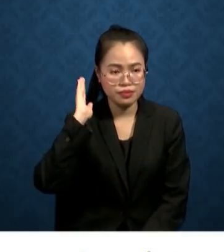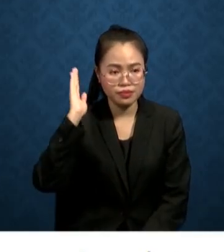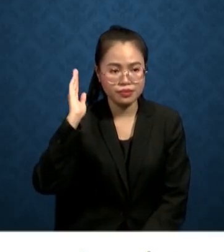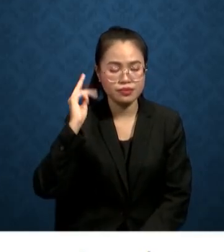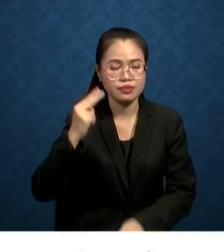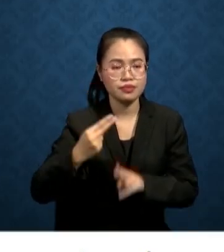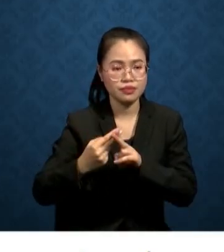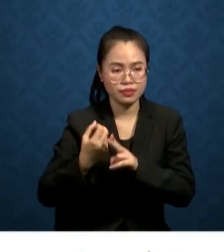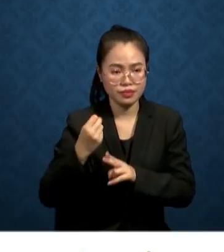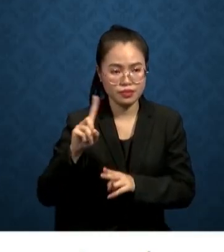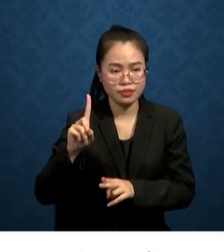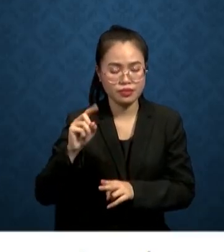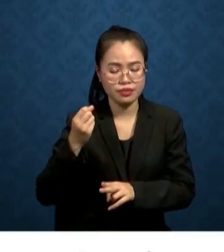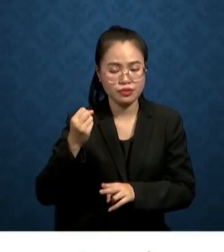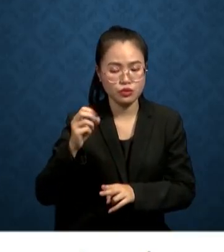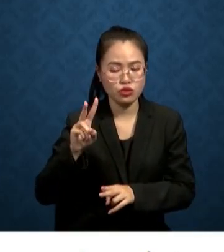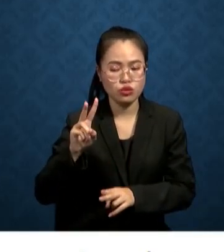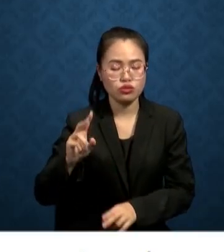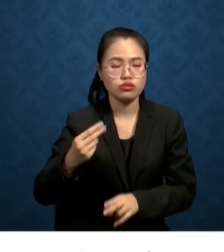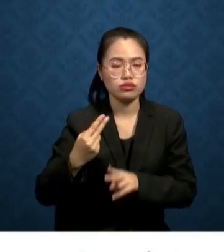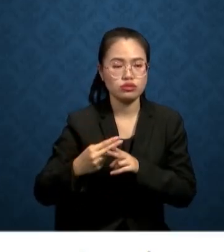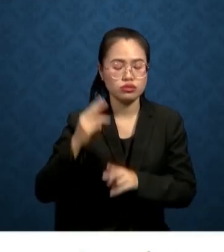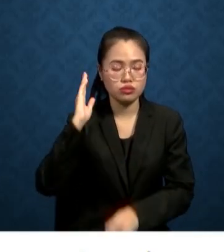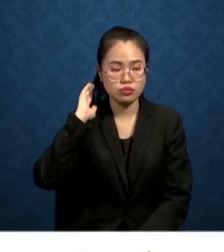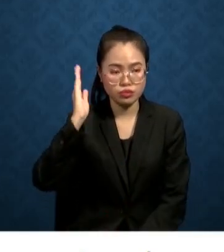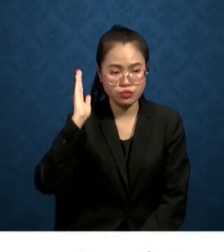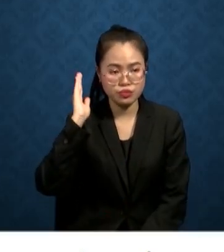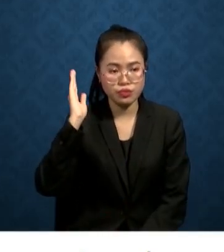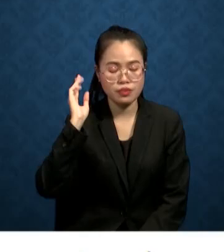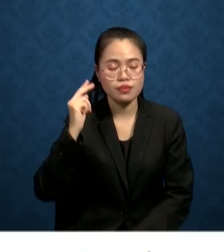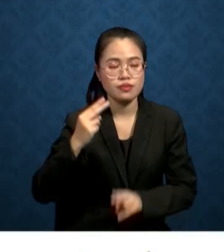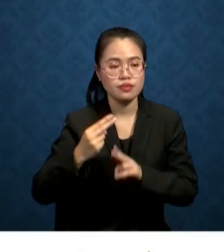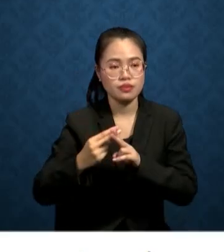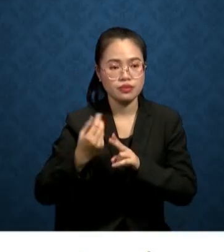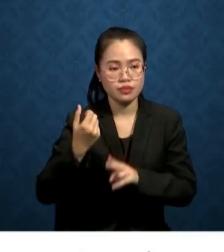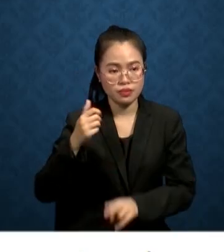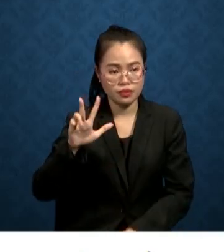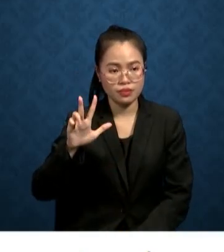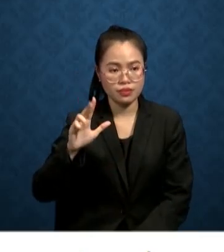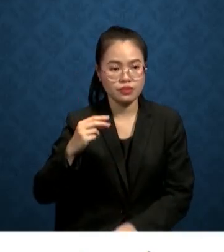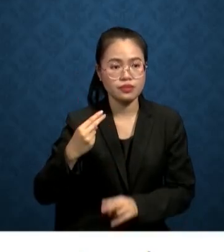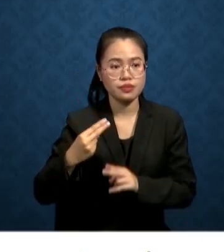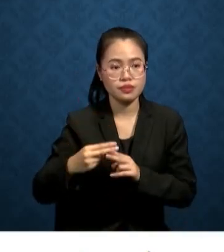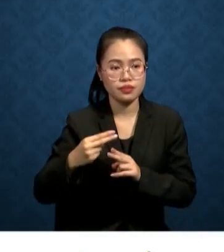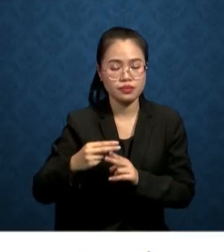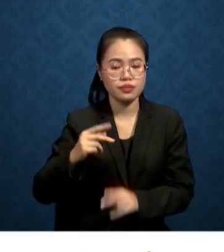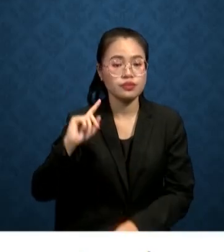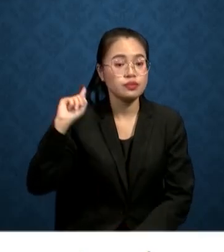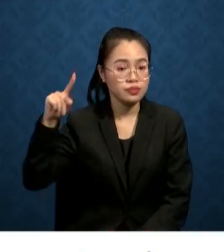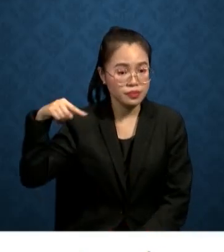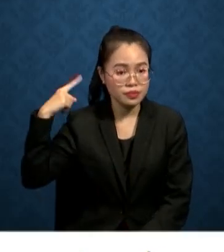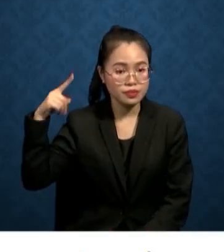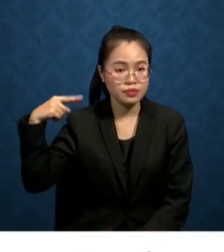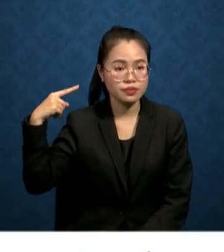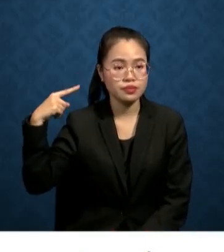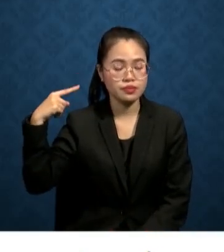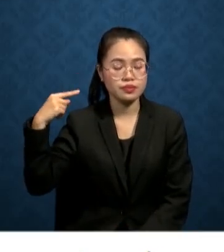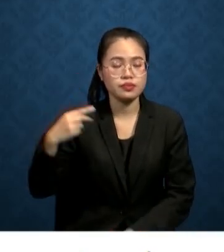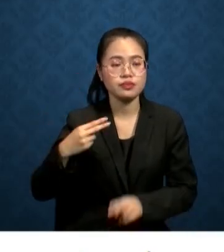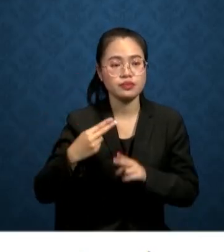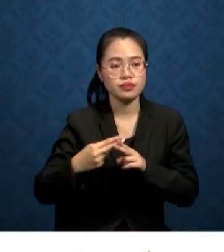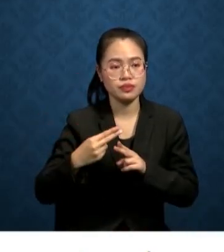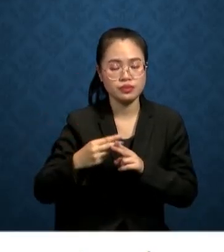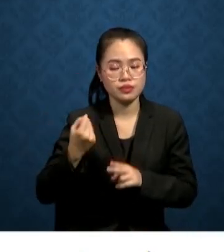ขาย 12นายอภิชาตงามกมล 13นางสาวอัจฉรพรรณี